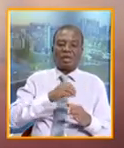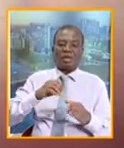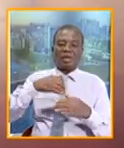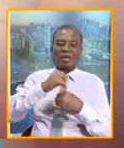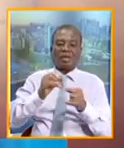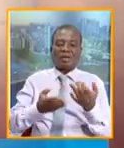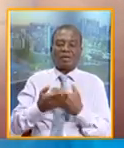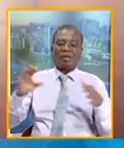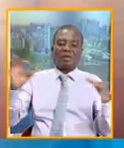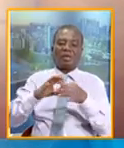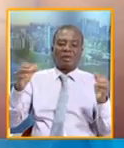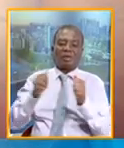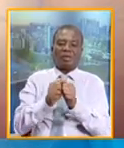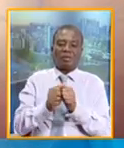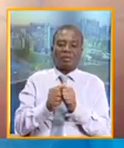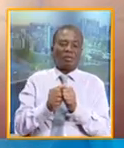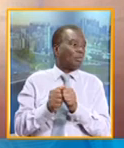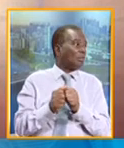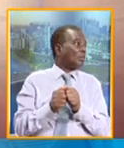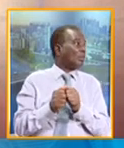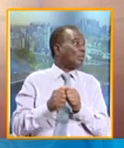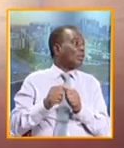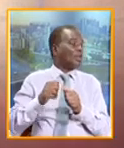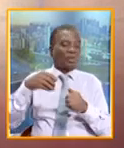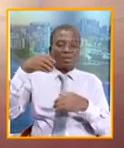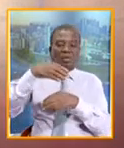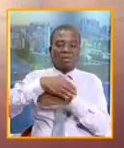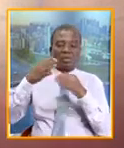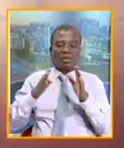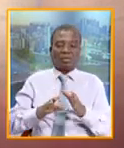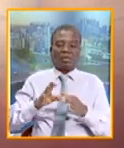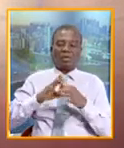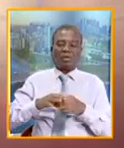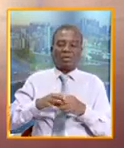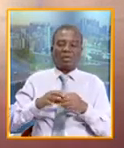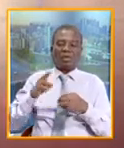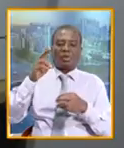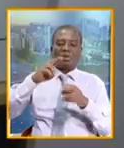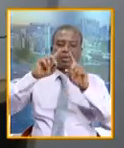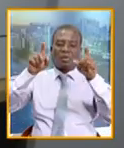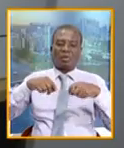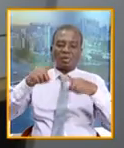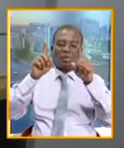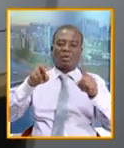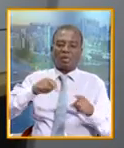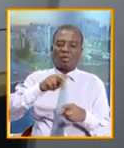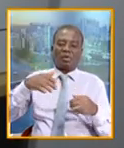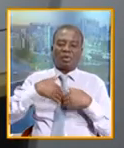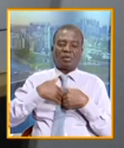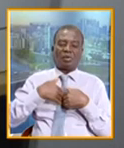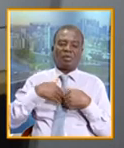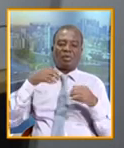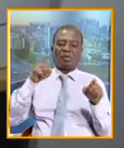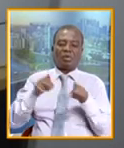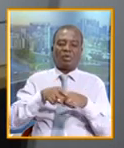d'un partenariat avec le PNUD, le bureau de l'UNESCO ainsi qu'ONUFAM et la CEI. Il avait comme